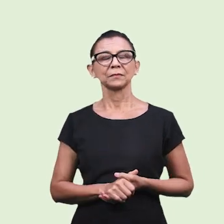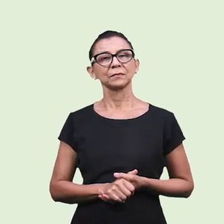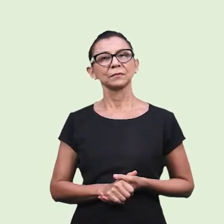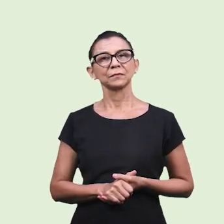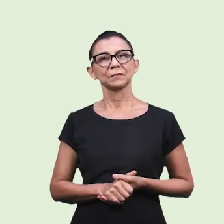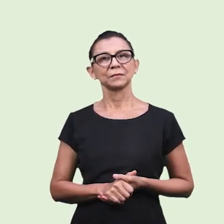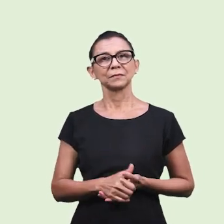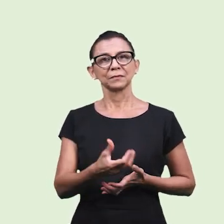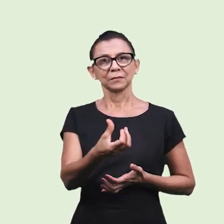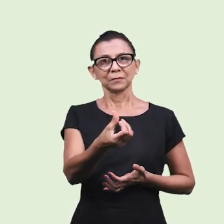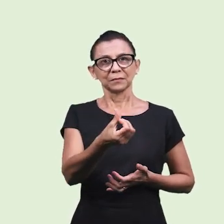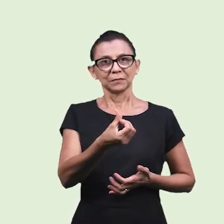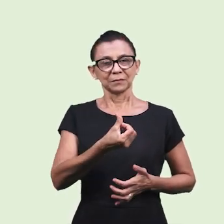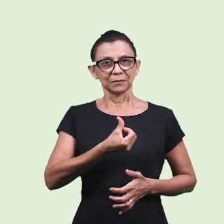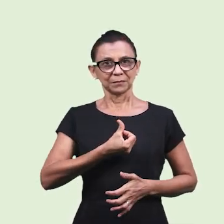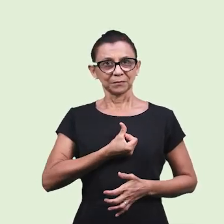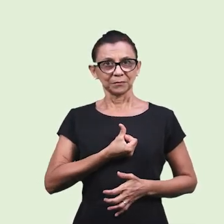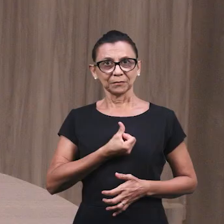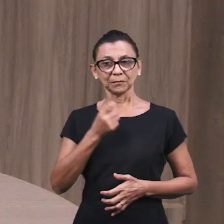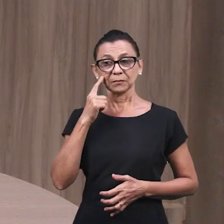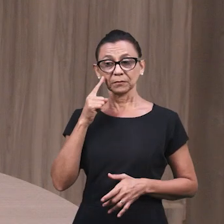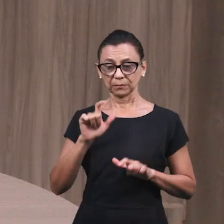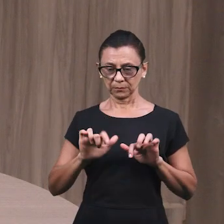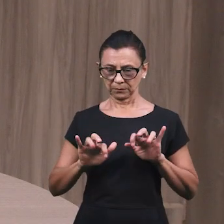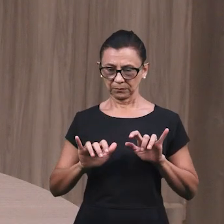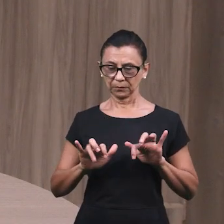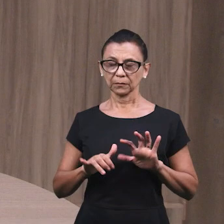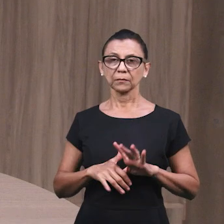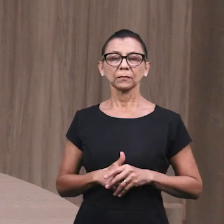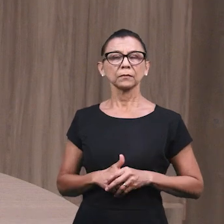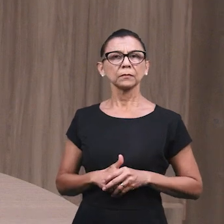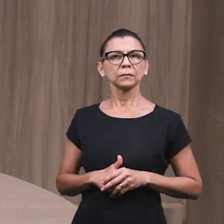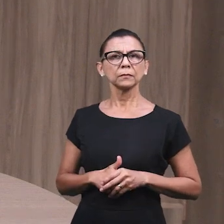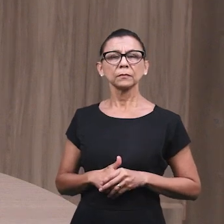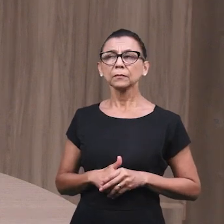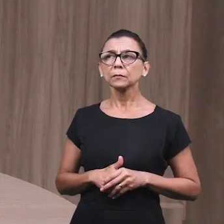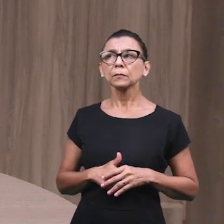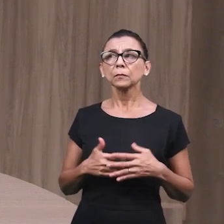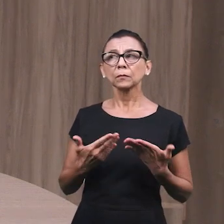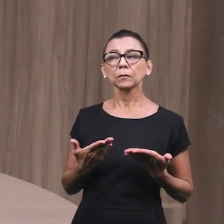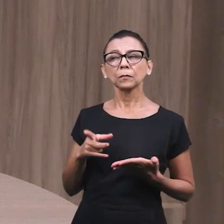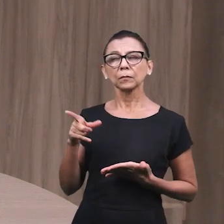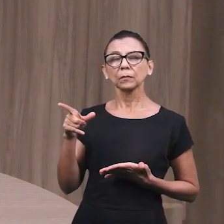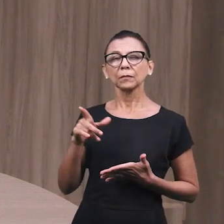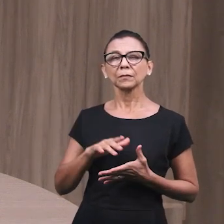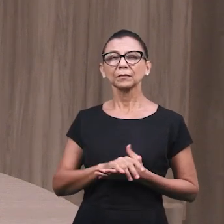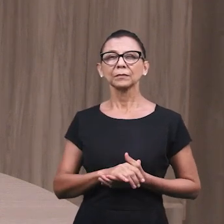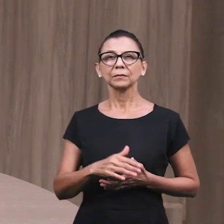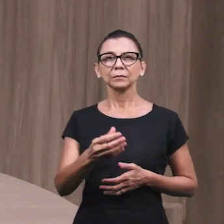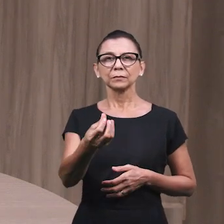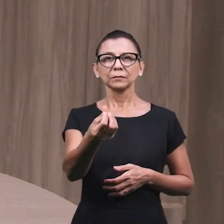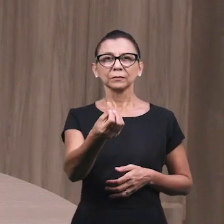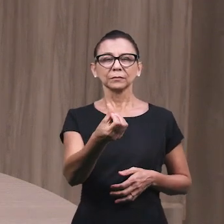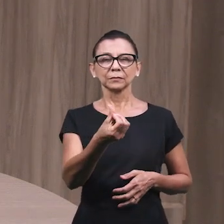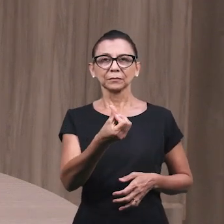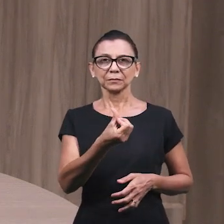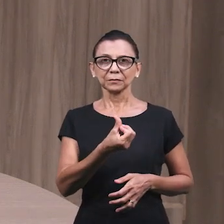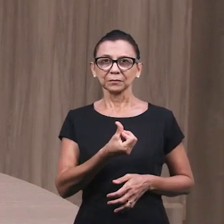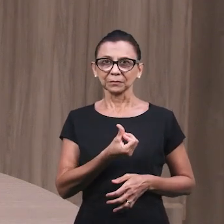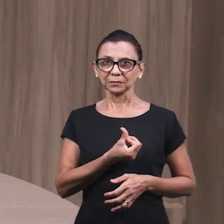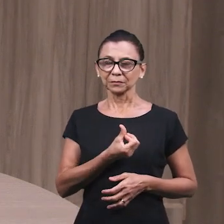bémol. On voit où se trouve le si bémol clavier. Regardez. Si